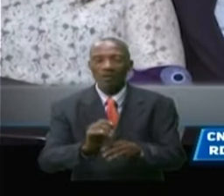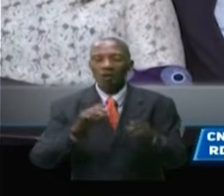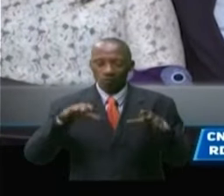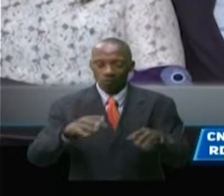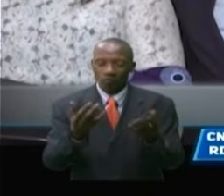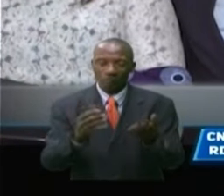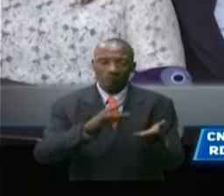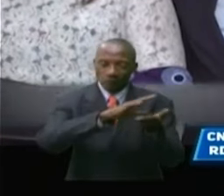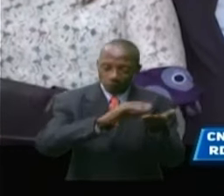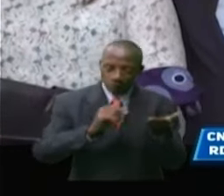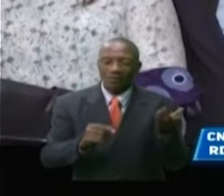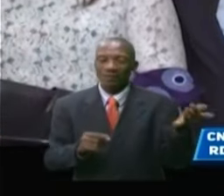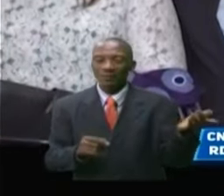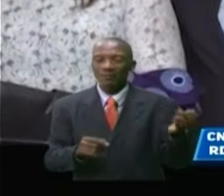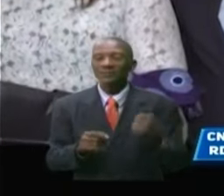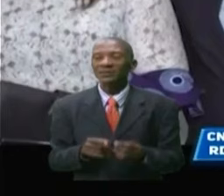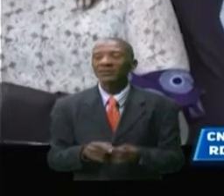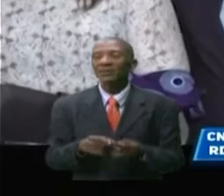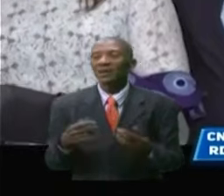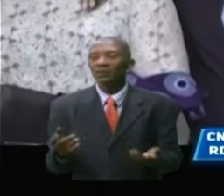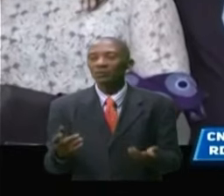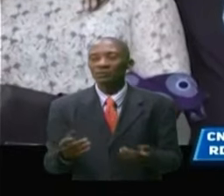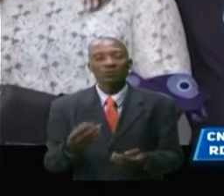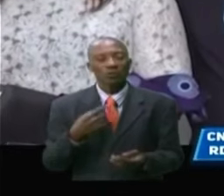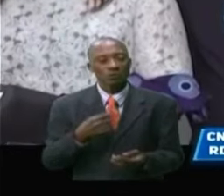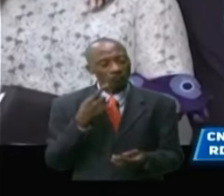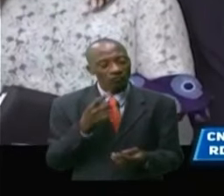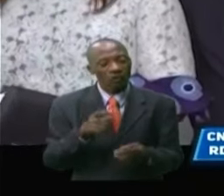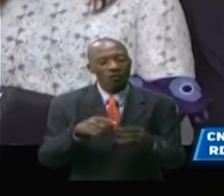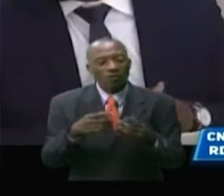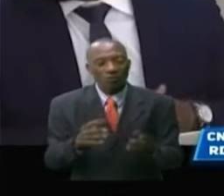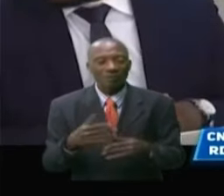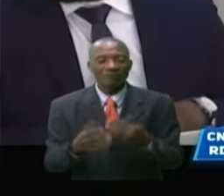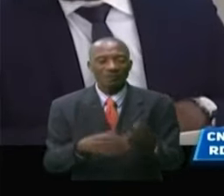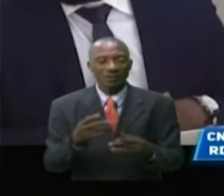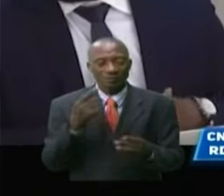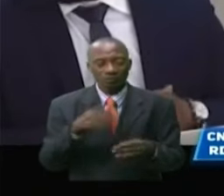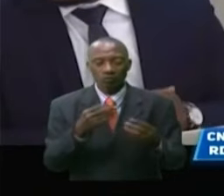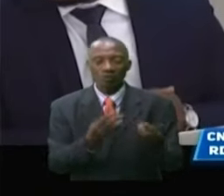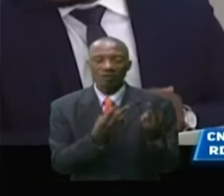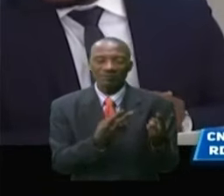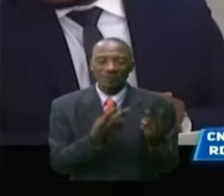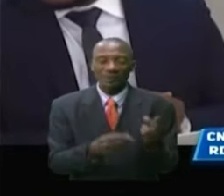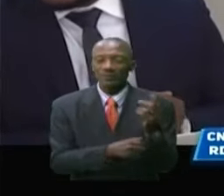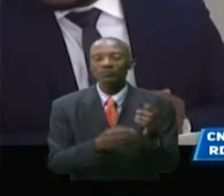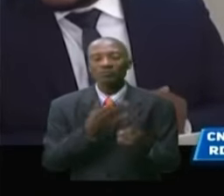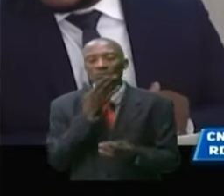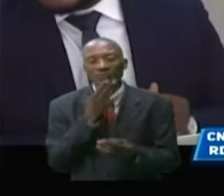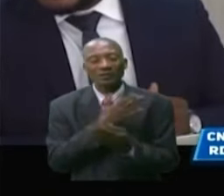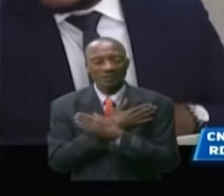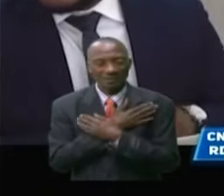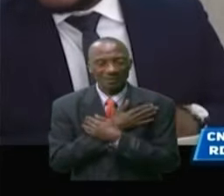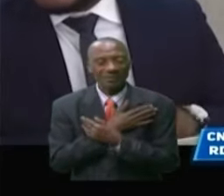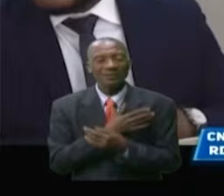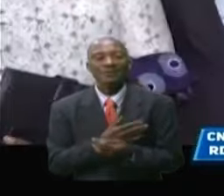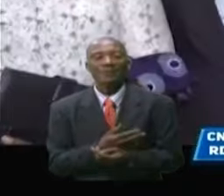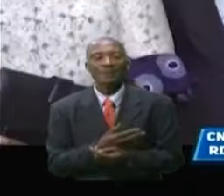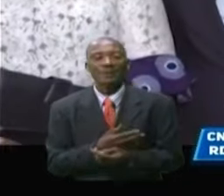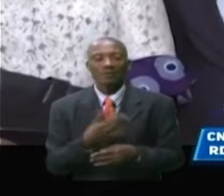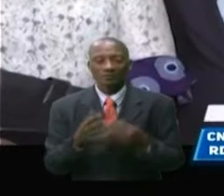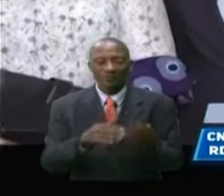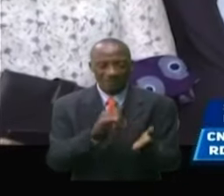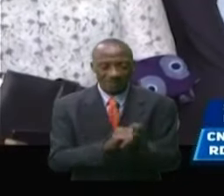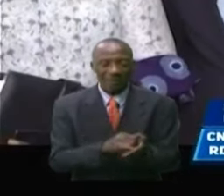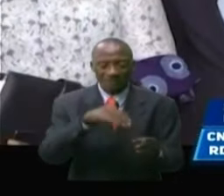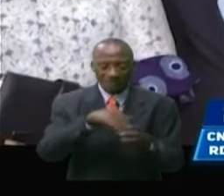personnalités de Côte d'Ivoire un minimum vieillesse qui leur permet de maintenir leur niveau de vie au regard des hautes fonctions qu'ils ont occupées. Ce régime existe depuis 1997.